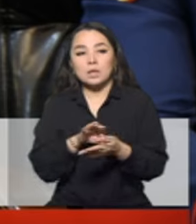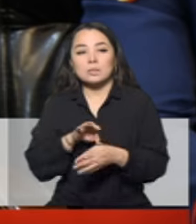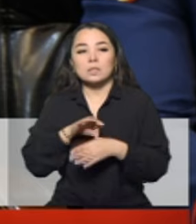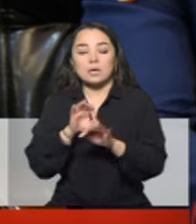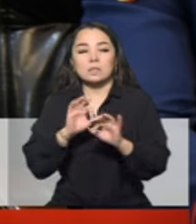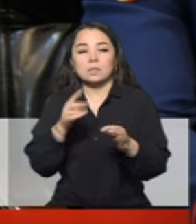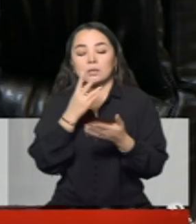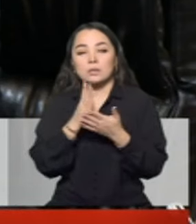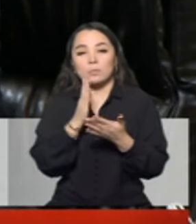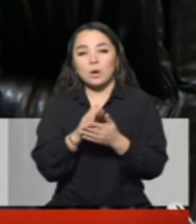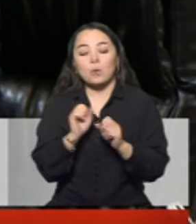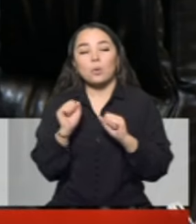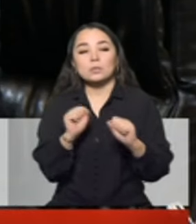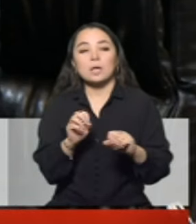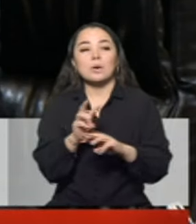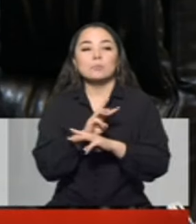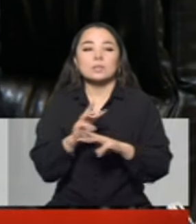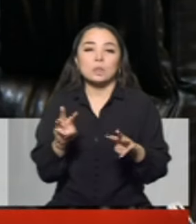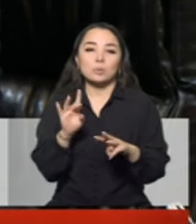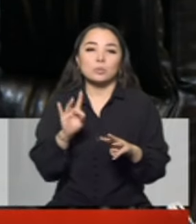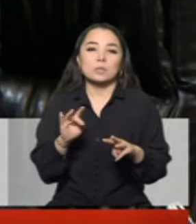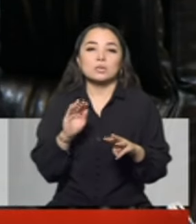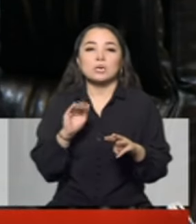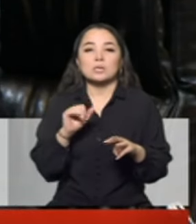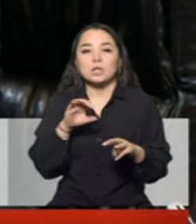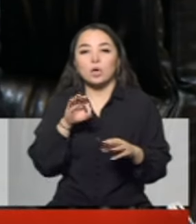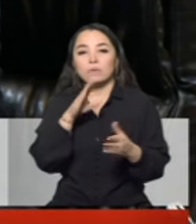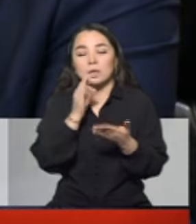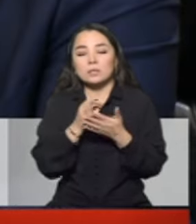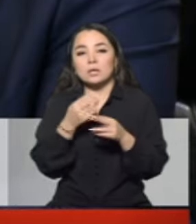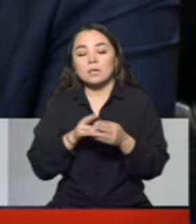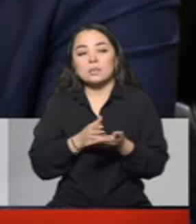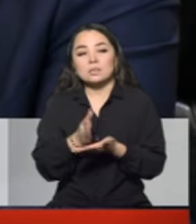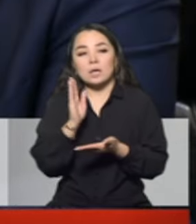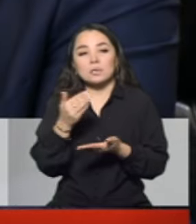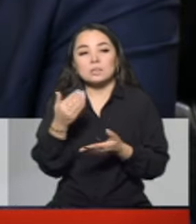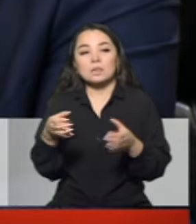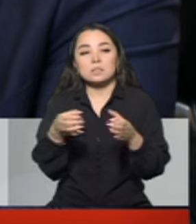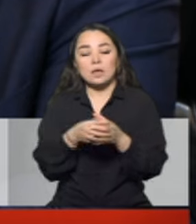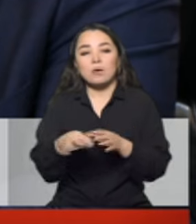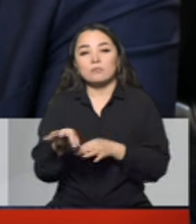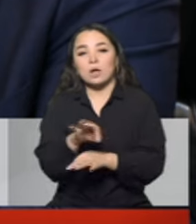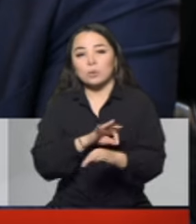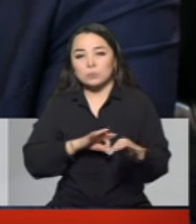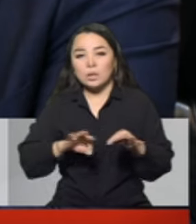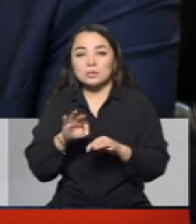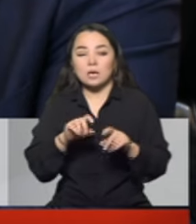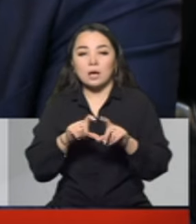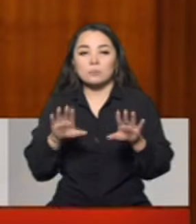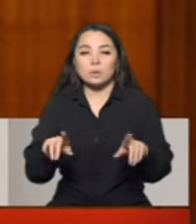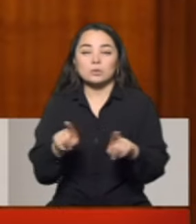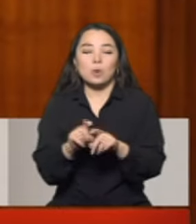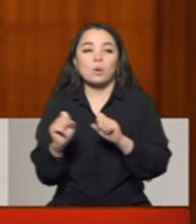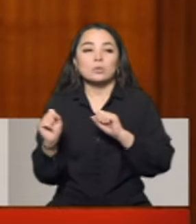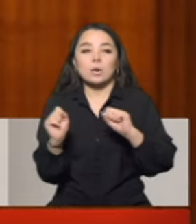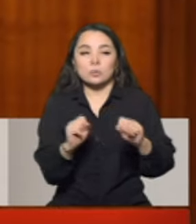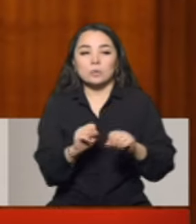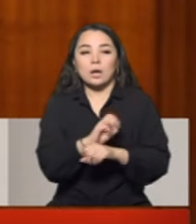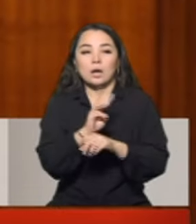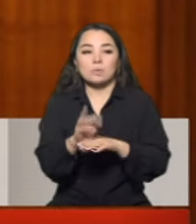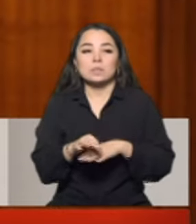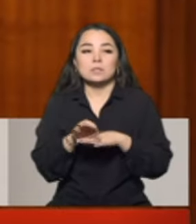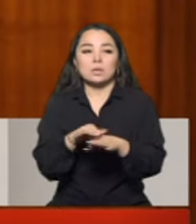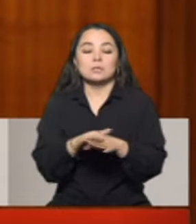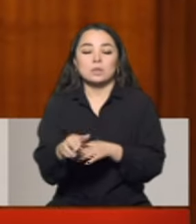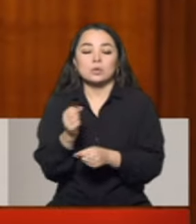айтылды. Сондай-ақ қорғаныс министрі Руслан Жақсылықов стратегиялық және инфрақұрылымдық объектілерді қауды қамтамасыз ету